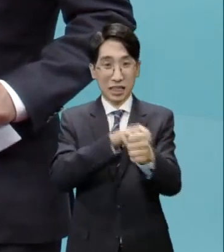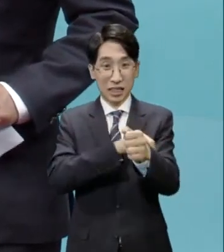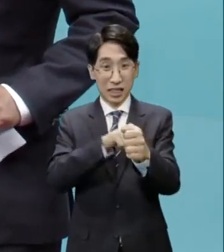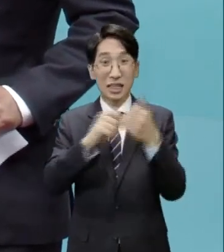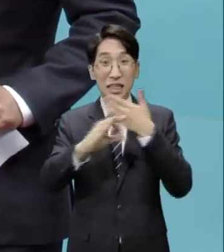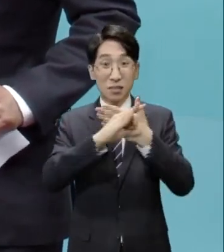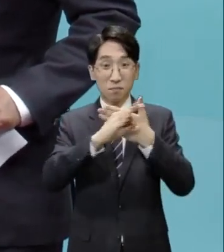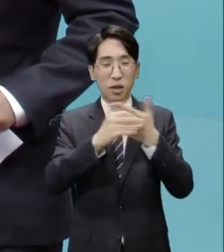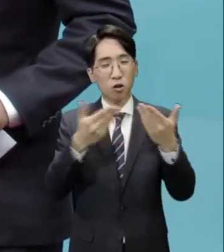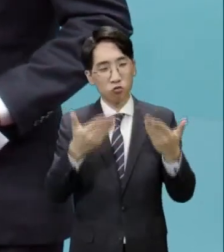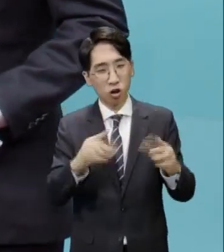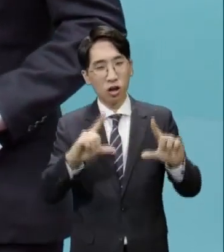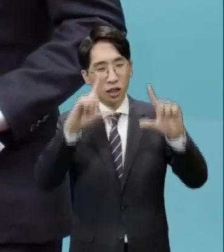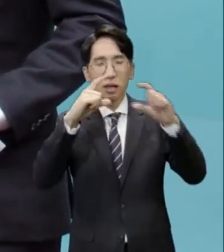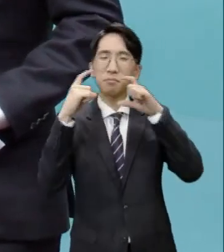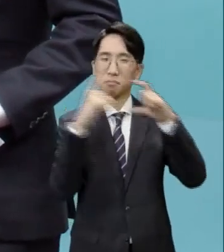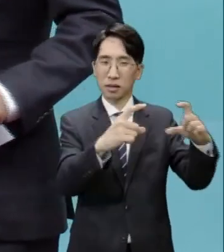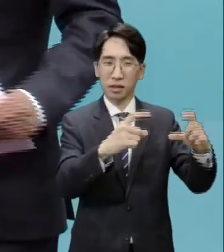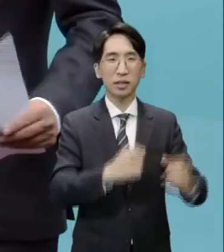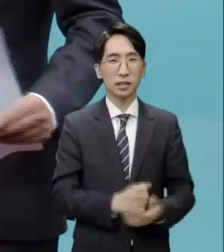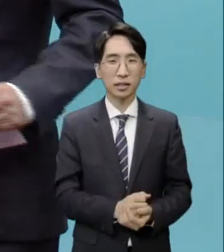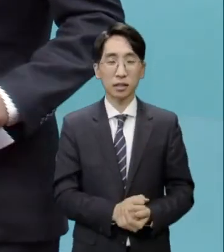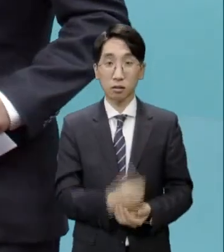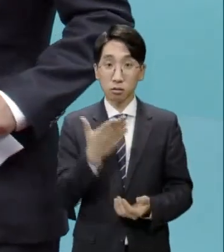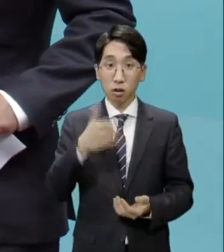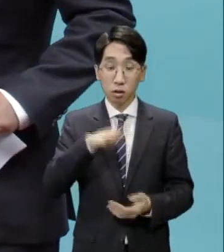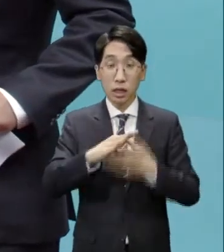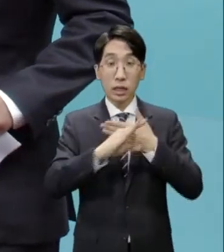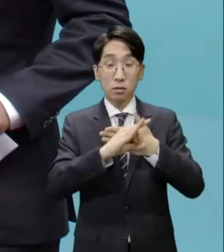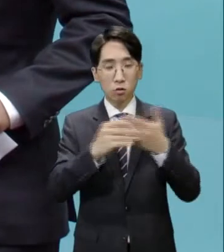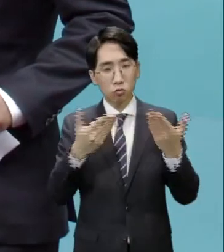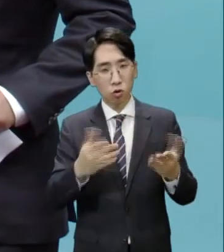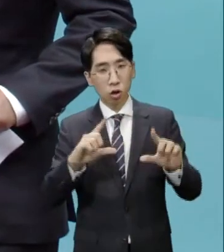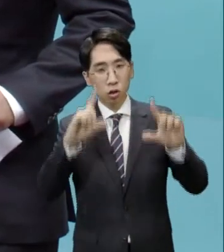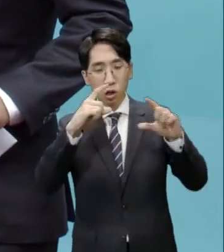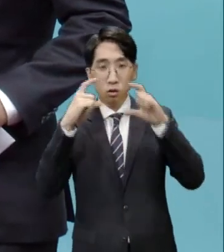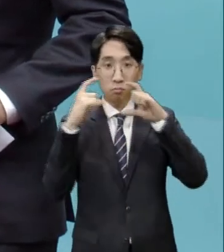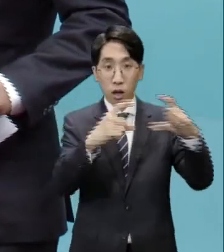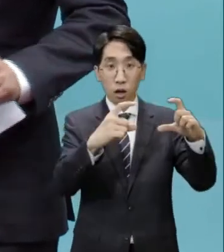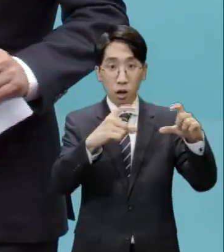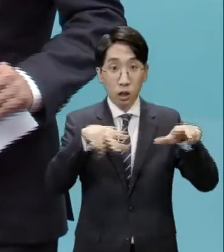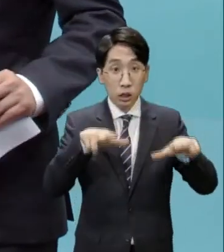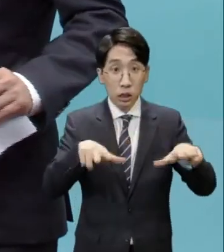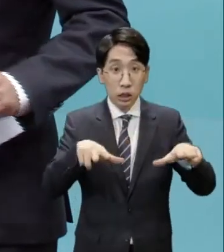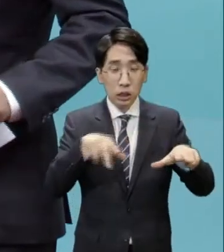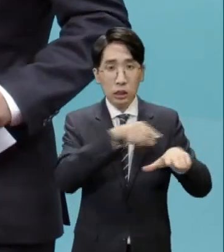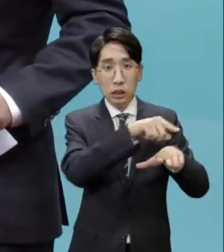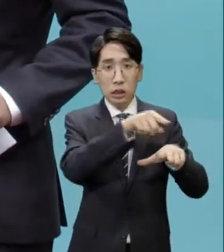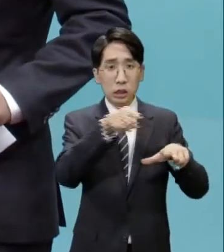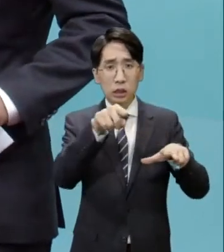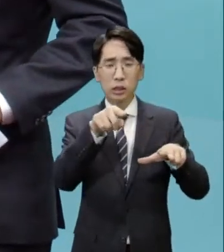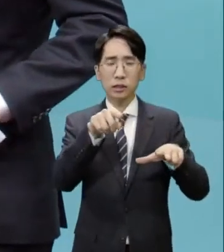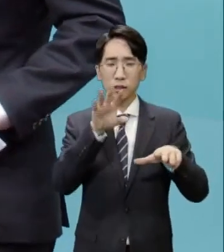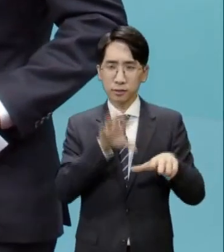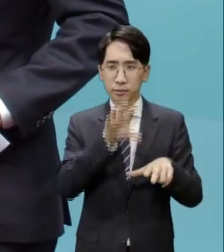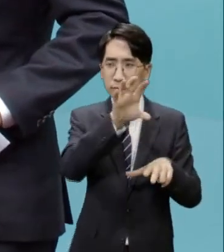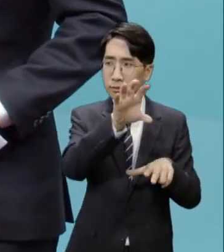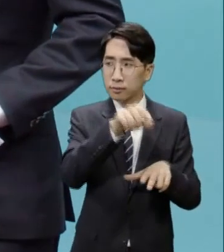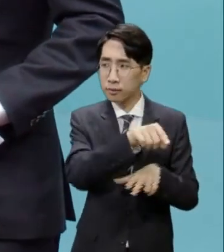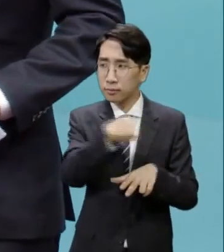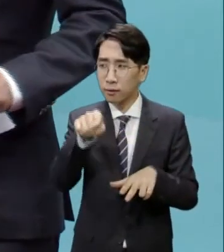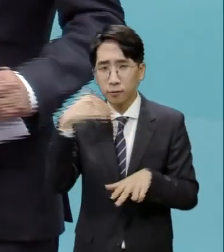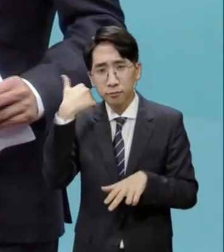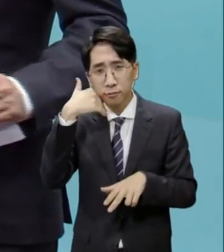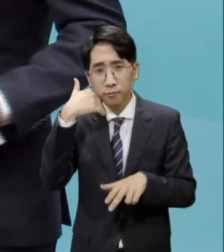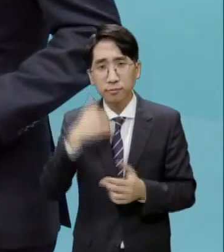오류를 임시 공휴일로 정한 겁니다 그런데 이 임시공휴일 의 적용대상이 이번 대정부질문에서 논란이 좀 되는데요